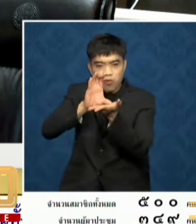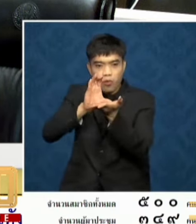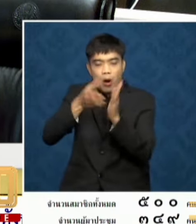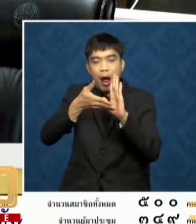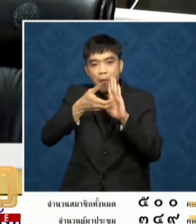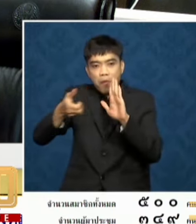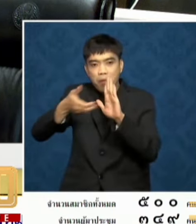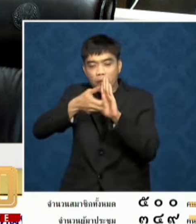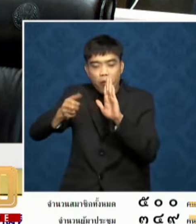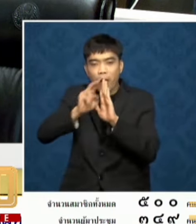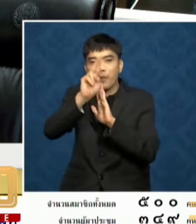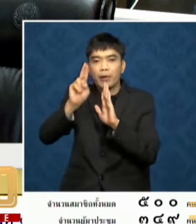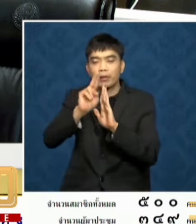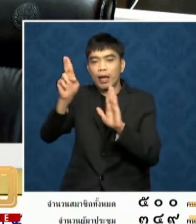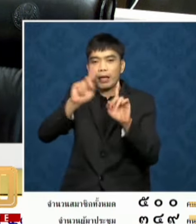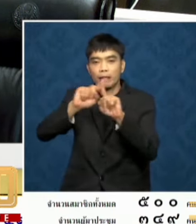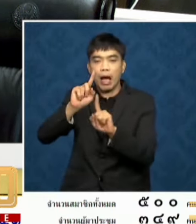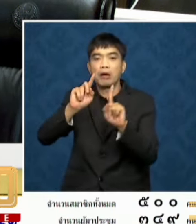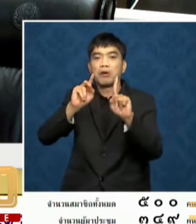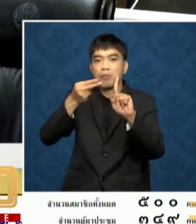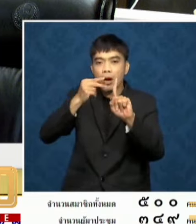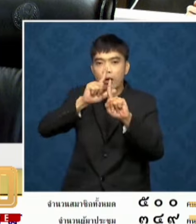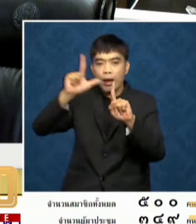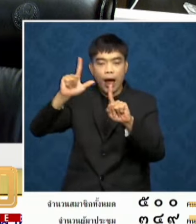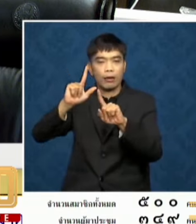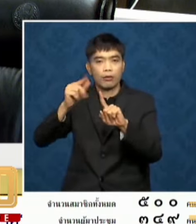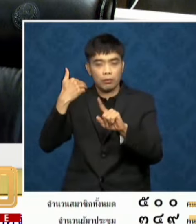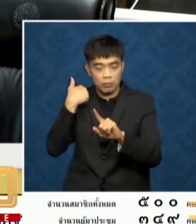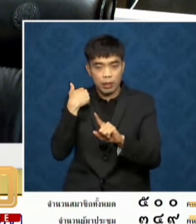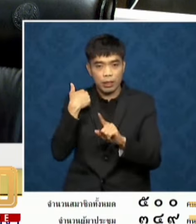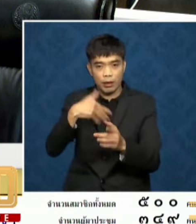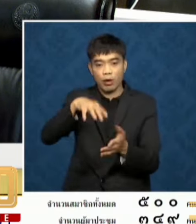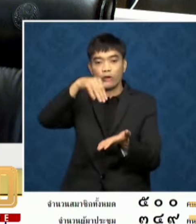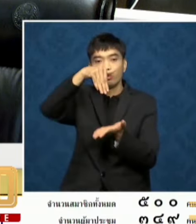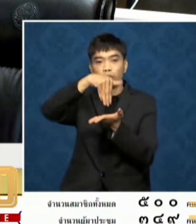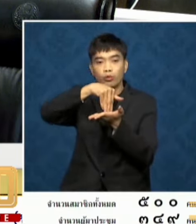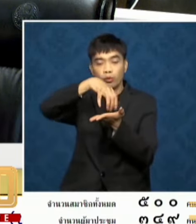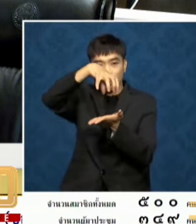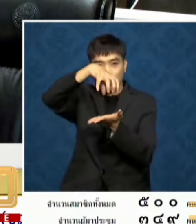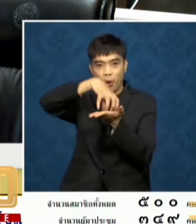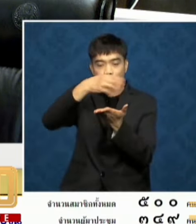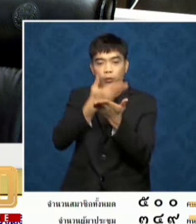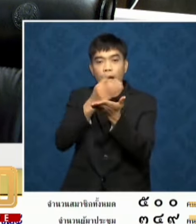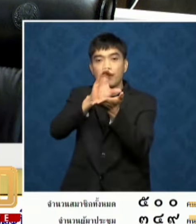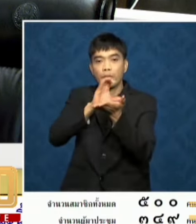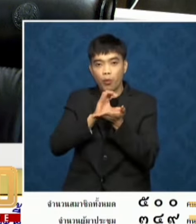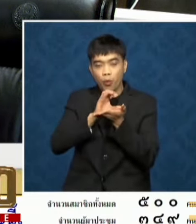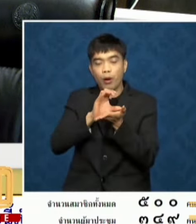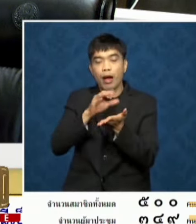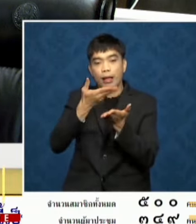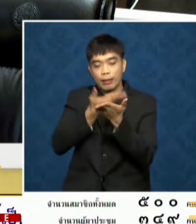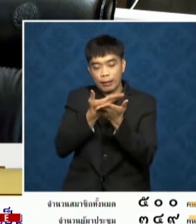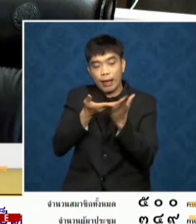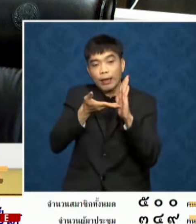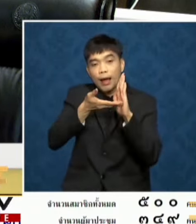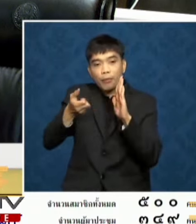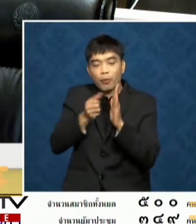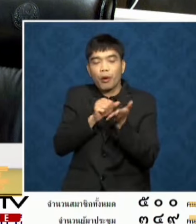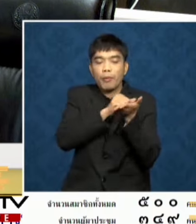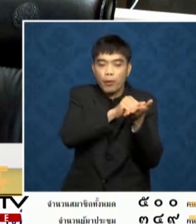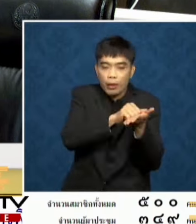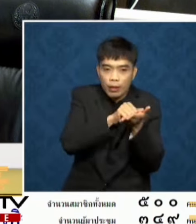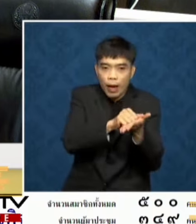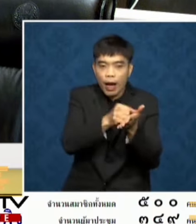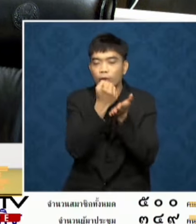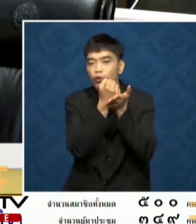านบาทนะฮะที่ผ่านมาวัตถุประสงค์ตั้งต้นของกองทุนปสคือต้องการสร้างบริการอย่างทั่วถึงทางด้านการเข้าถึงโทรคมนา